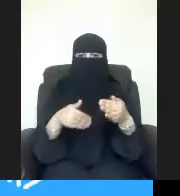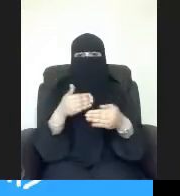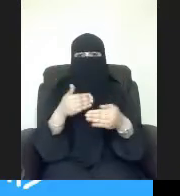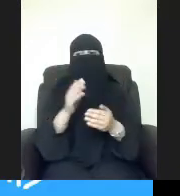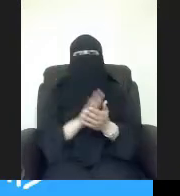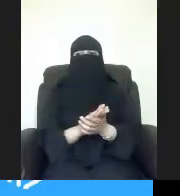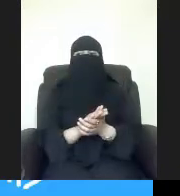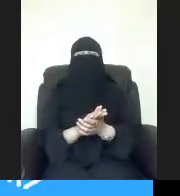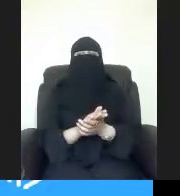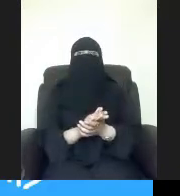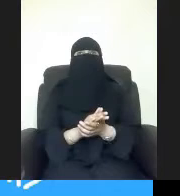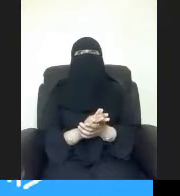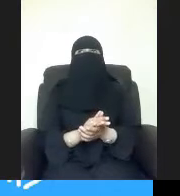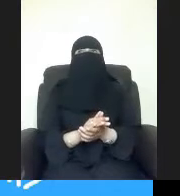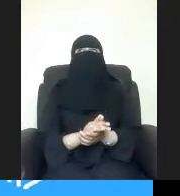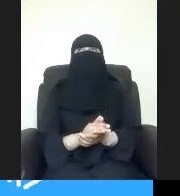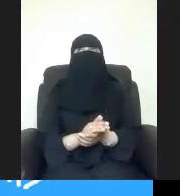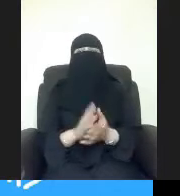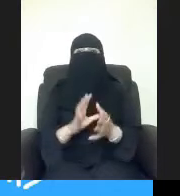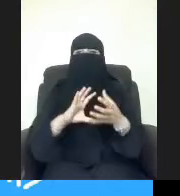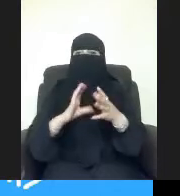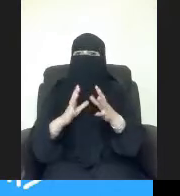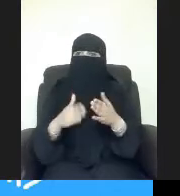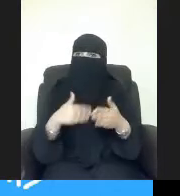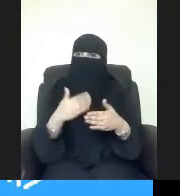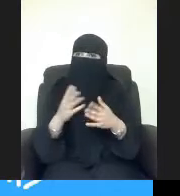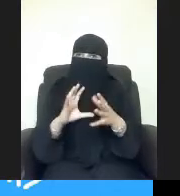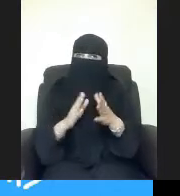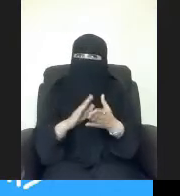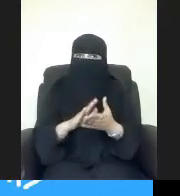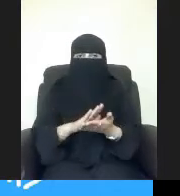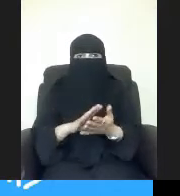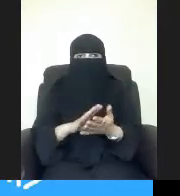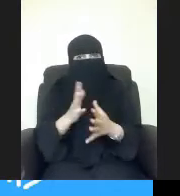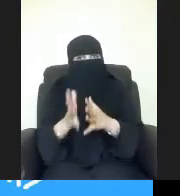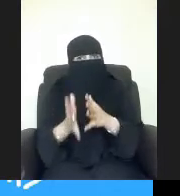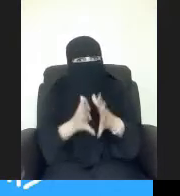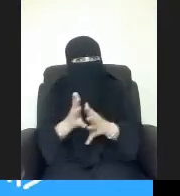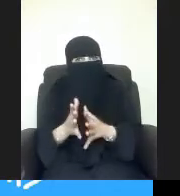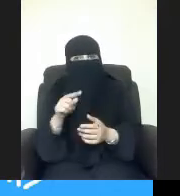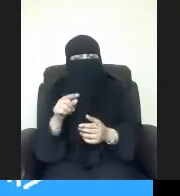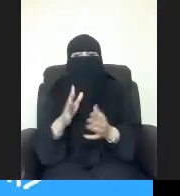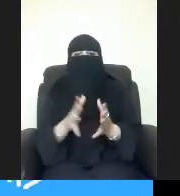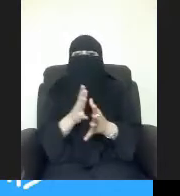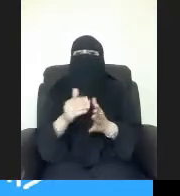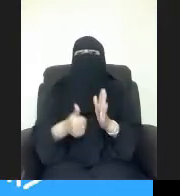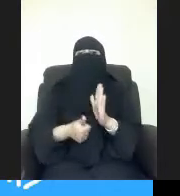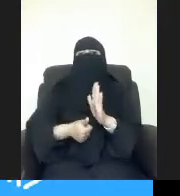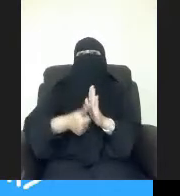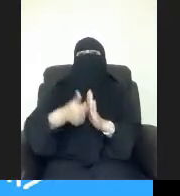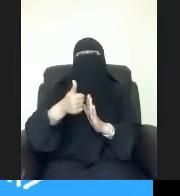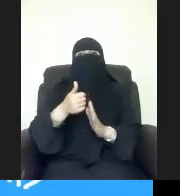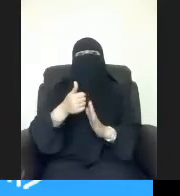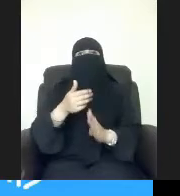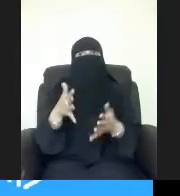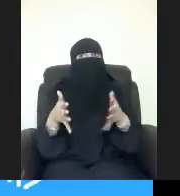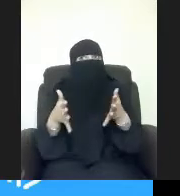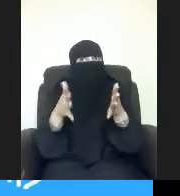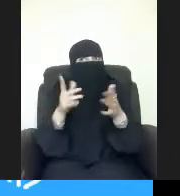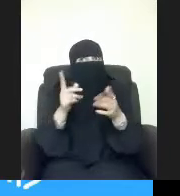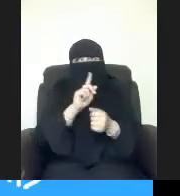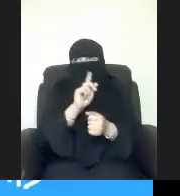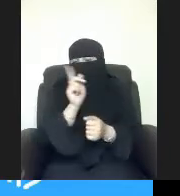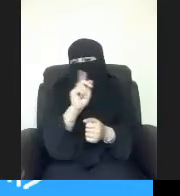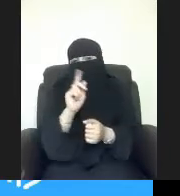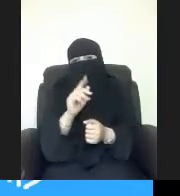قليل أداة من أدوات النجاح، حتى تتقنها يجب أن تمارسها. لا تخف وابدأ من